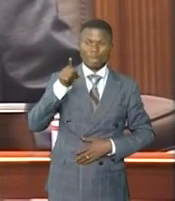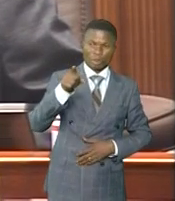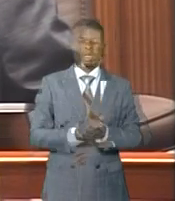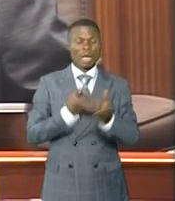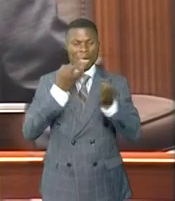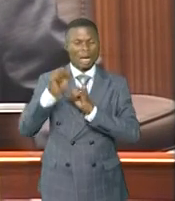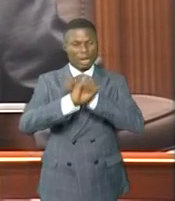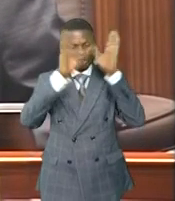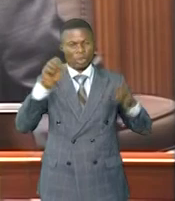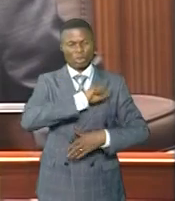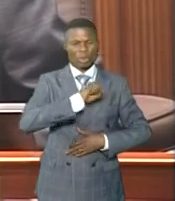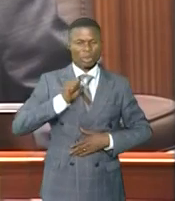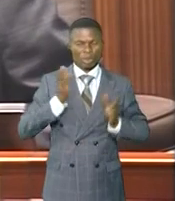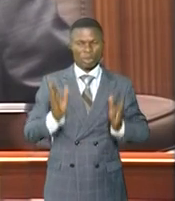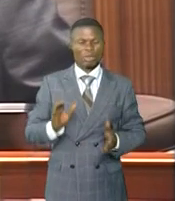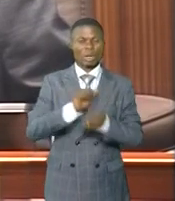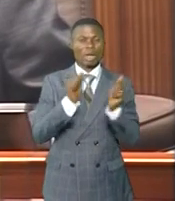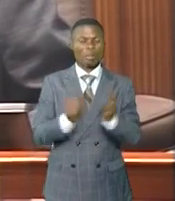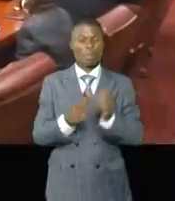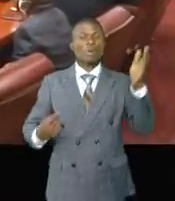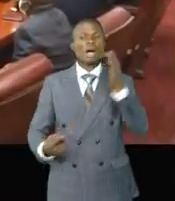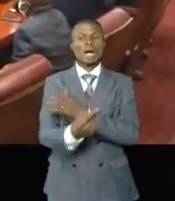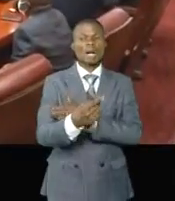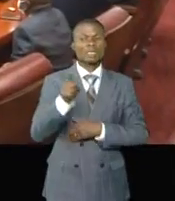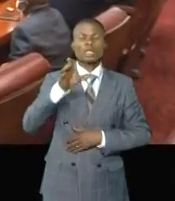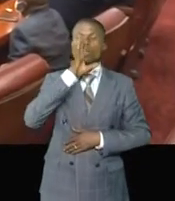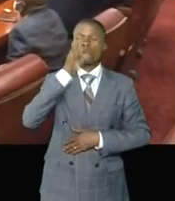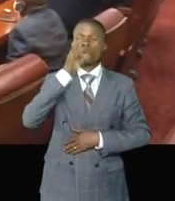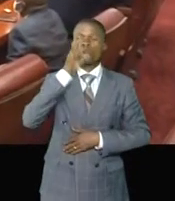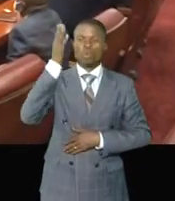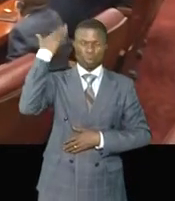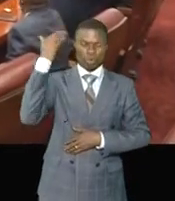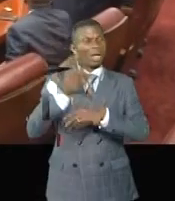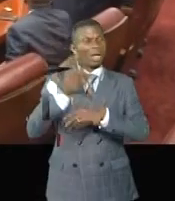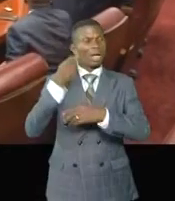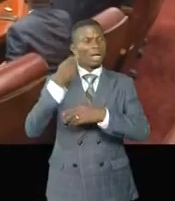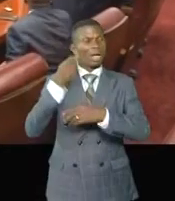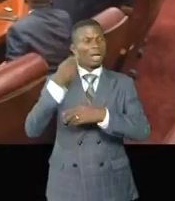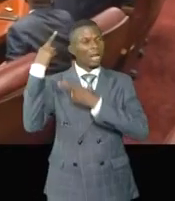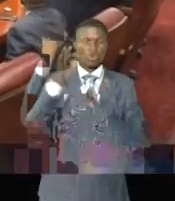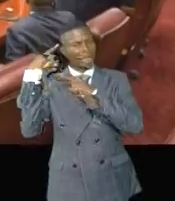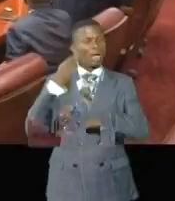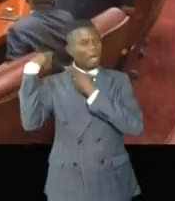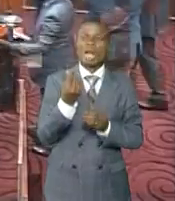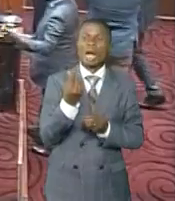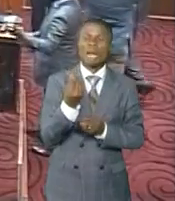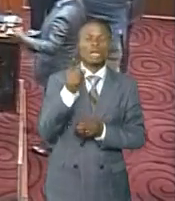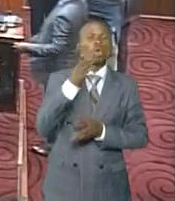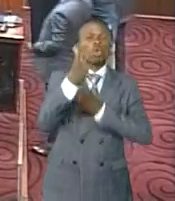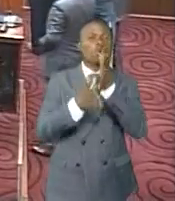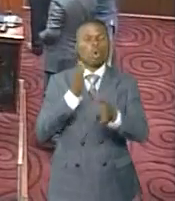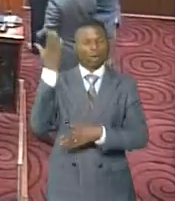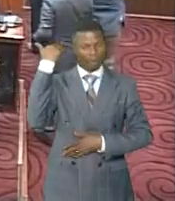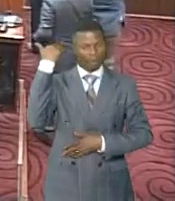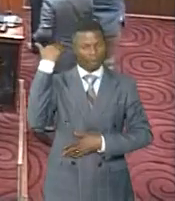les sénateurs sur les allégations publiées dans les réseaux sociaux et les radios sur les détournements de fonds l'incriminant en